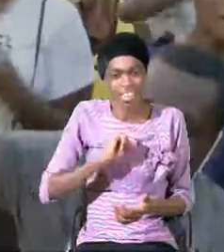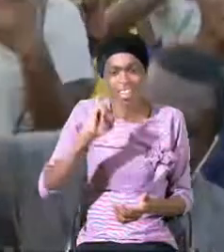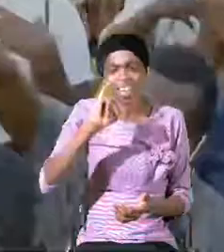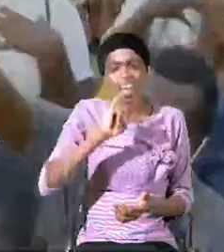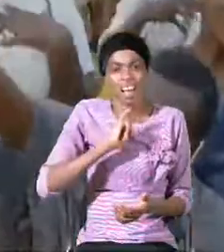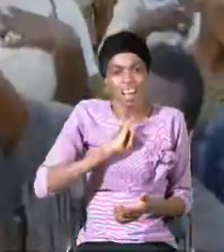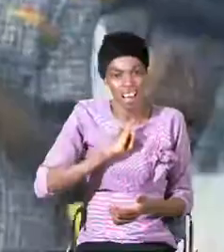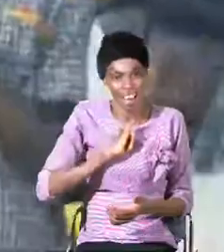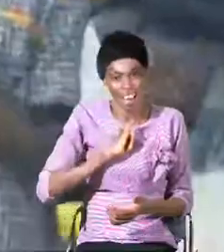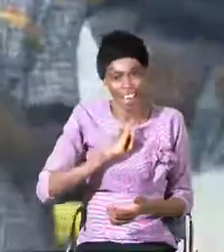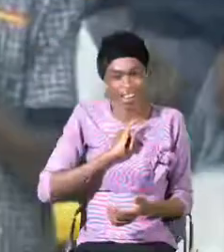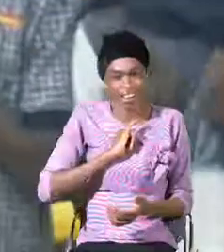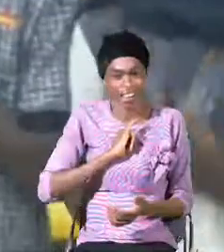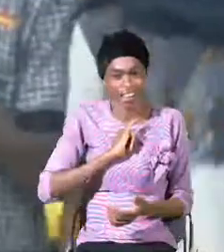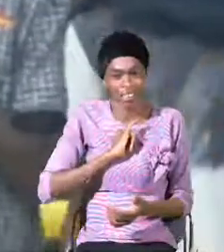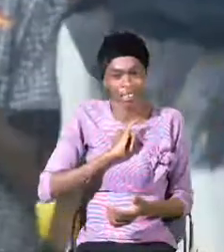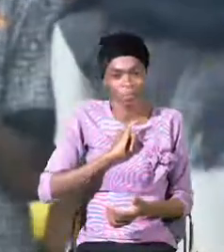je,